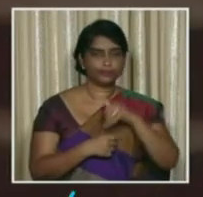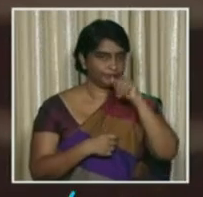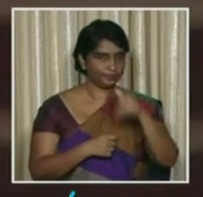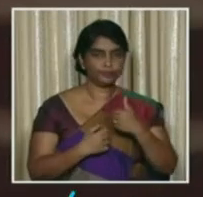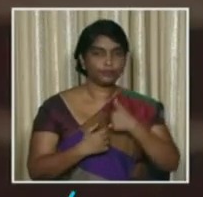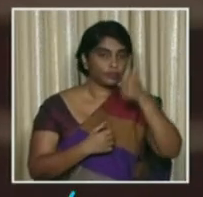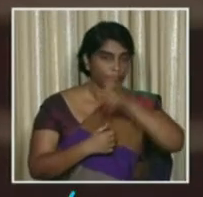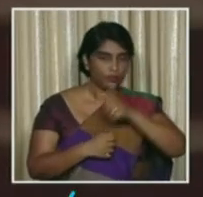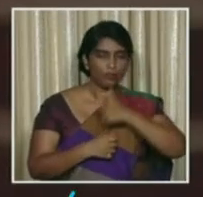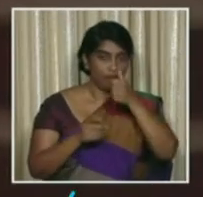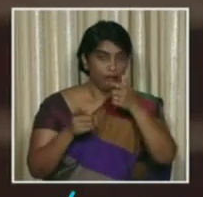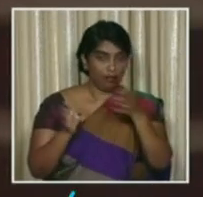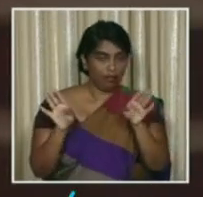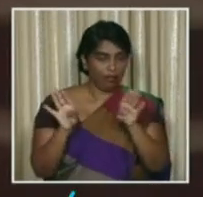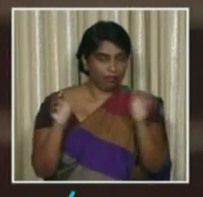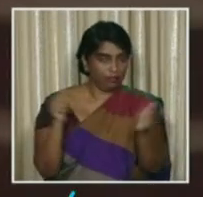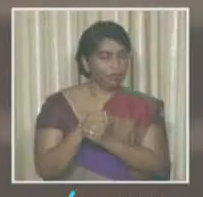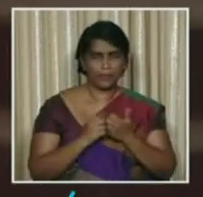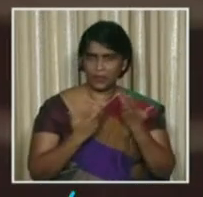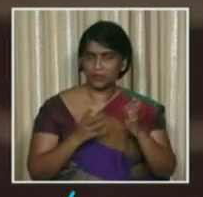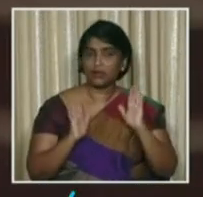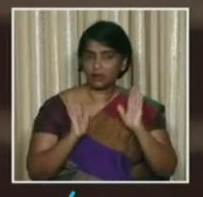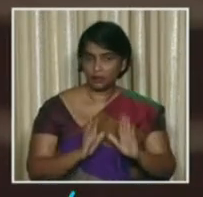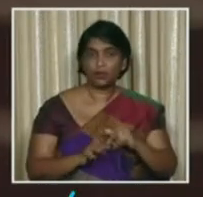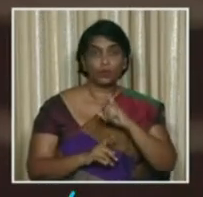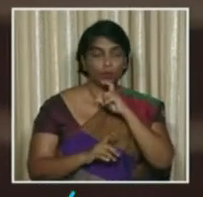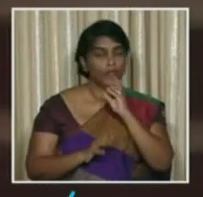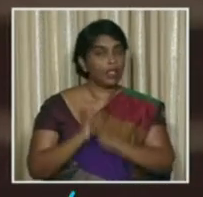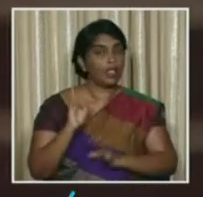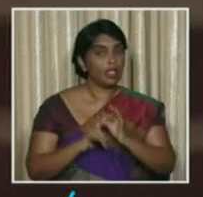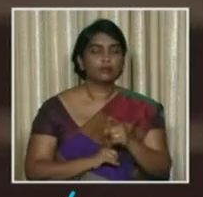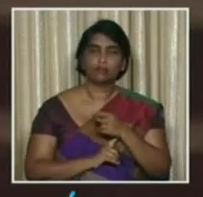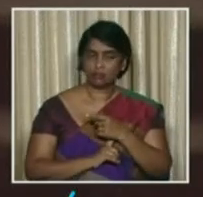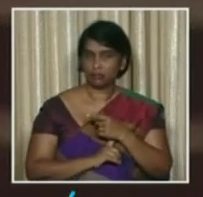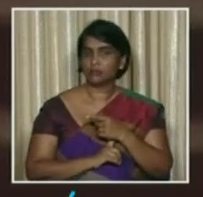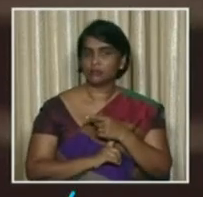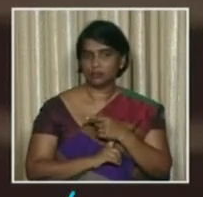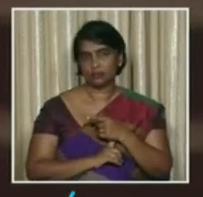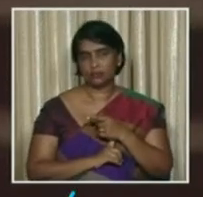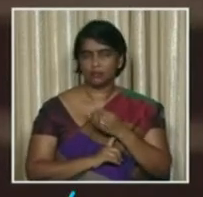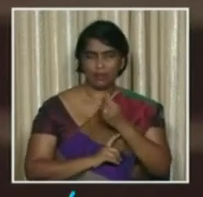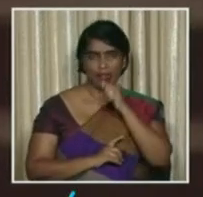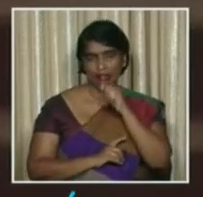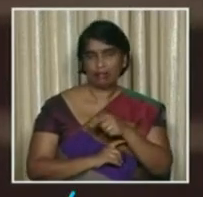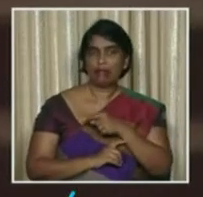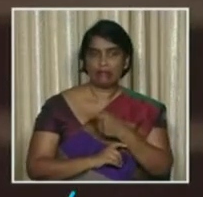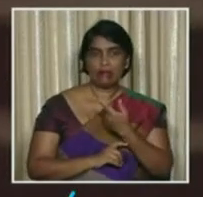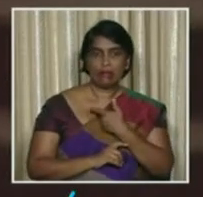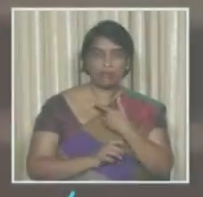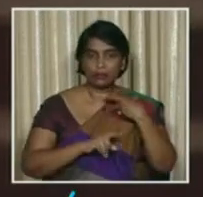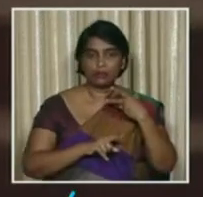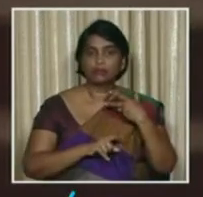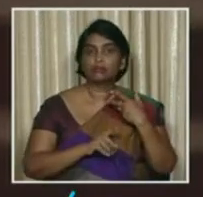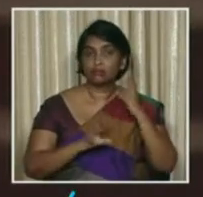අවස්ථාවක හොරකමක් වංචාවක් වහනවා නම් වහන්න ඉඩ තියන්නේ නැහැ. අධිකරණ ඇමතුමා කියන කාරණාවේ එකක් තියෙනවා. මොකද අපෙන් ගන්නා